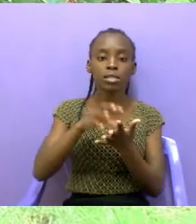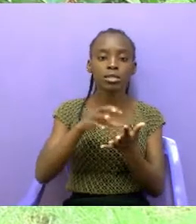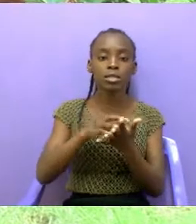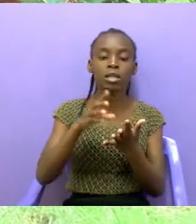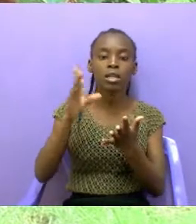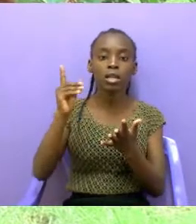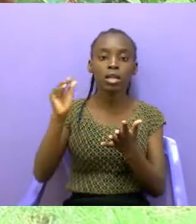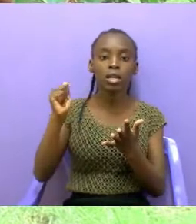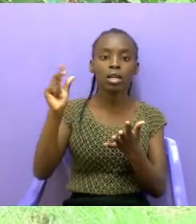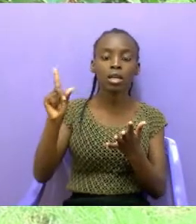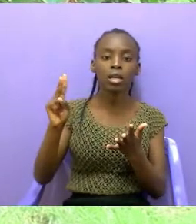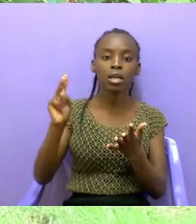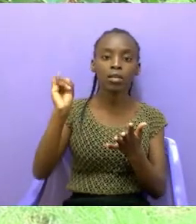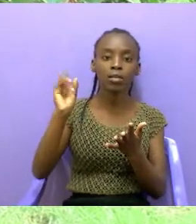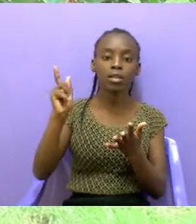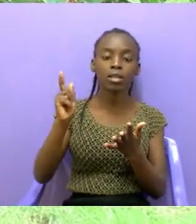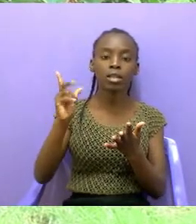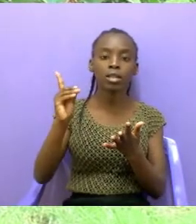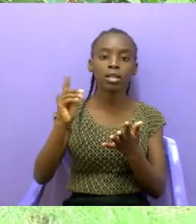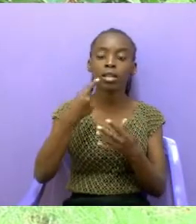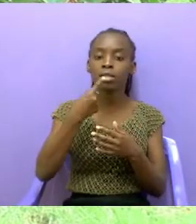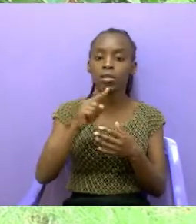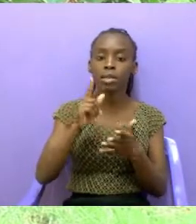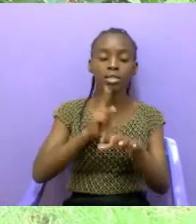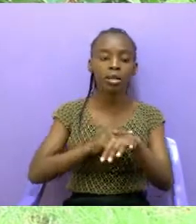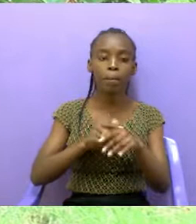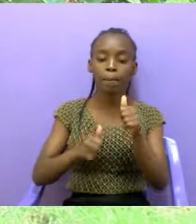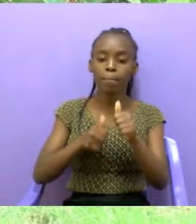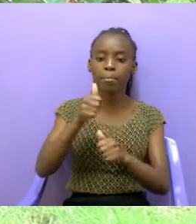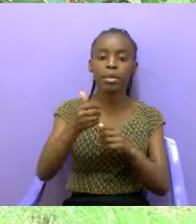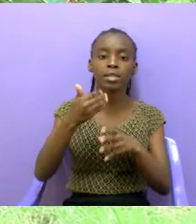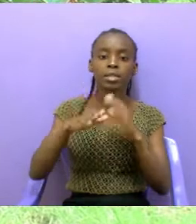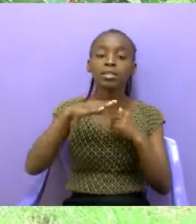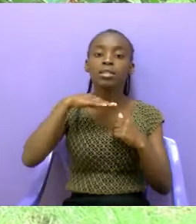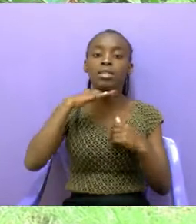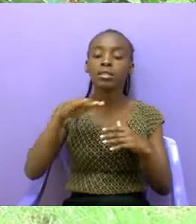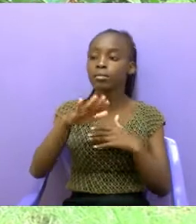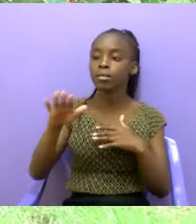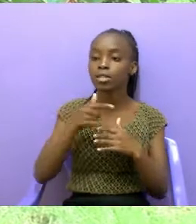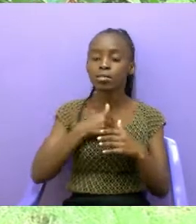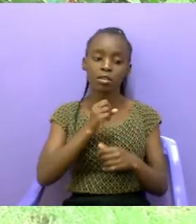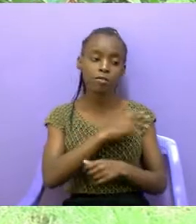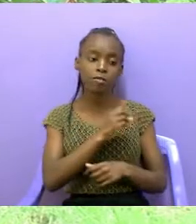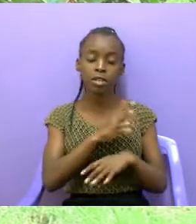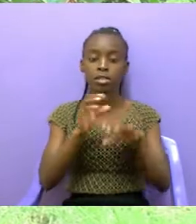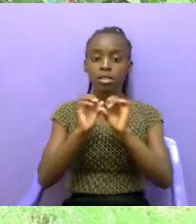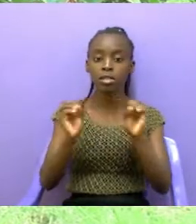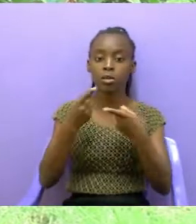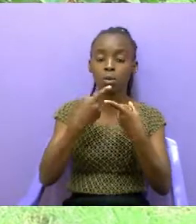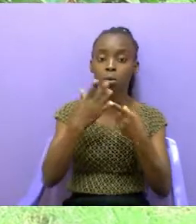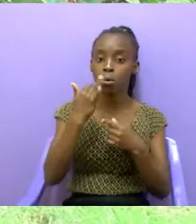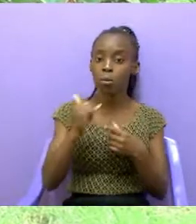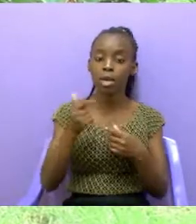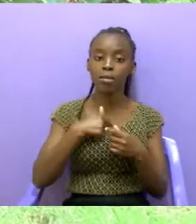wa mauti sitaogopa. Kwa nini sitaogopa? Maana ninajua ya kwamba